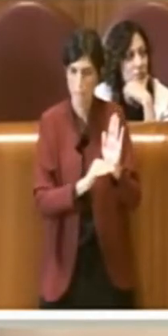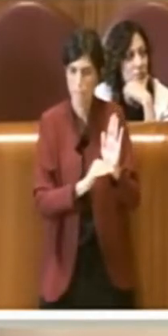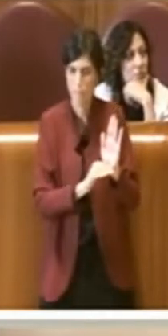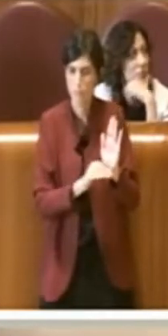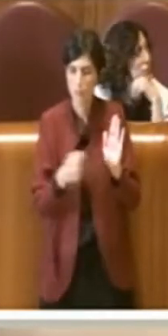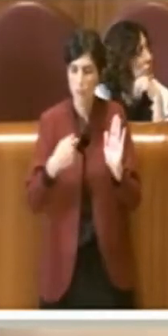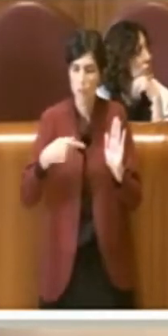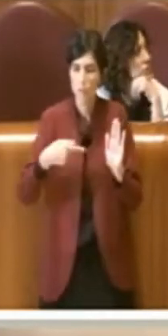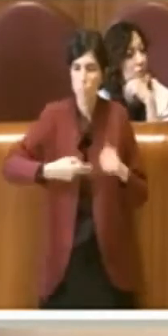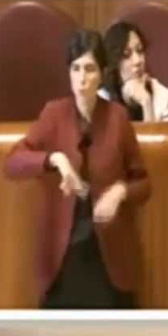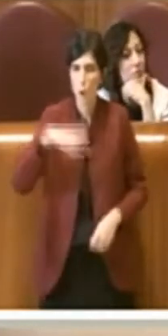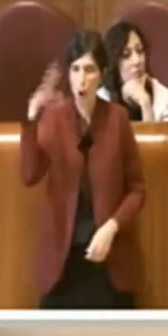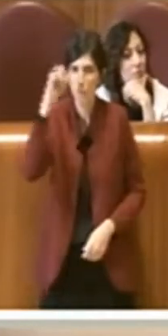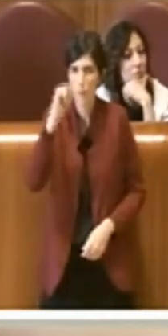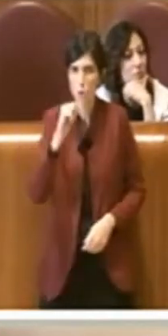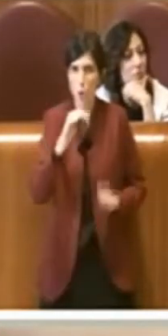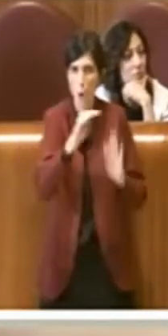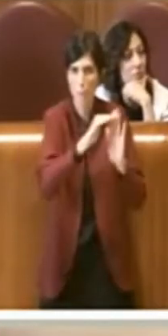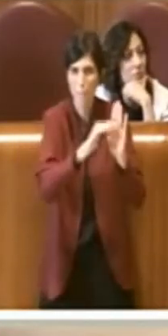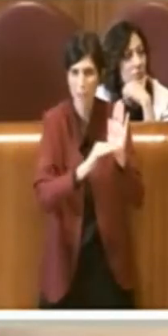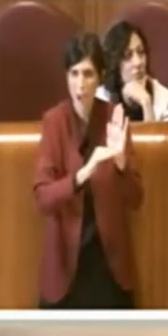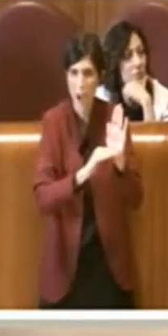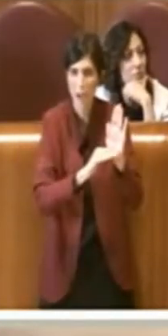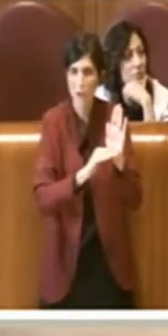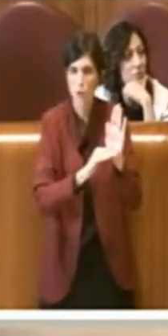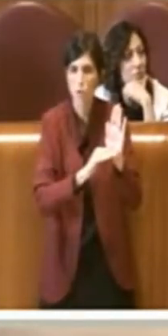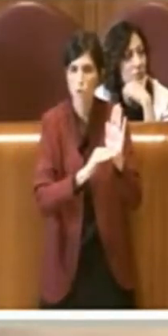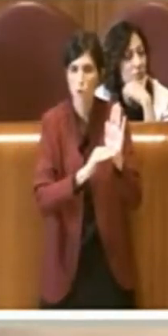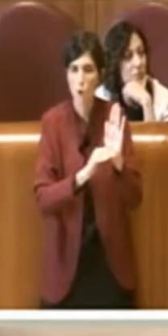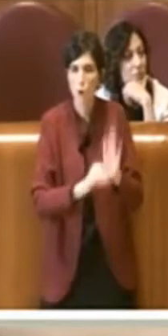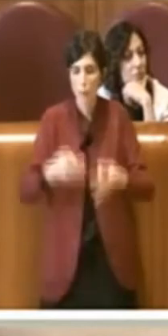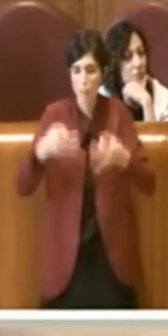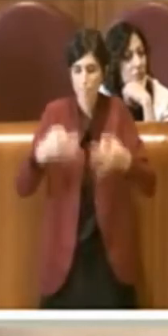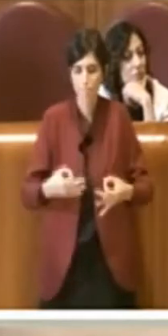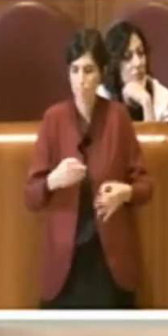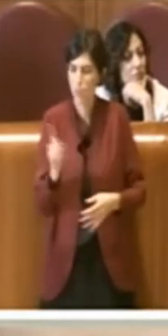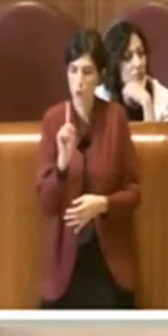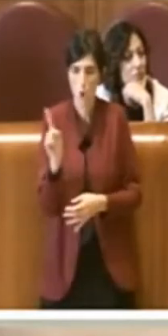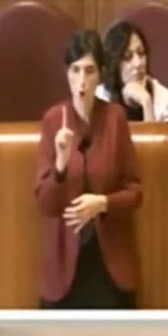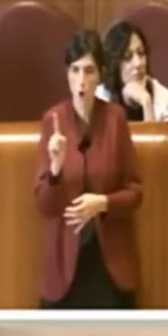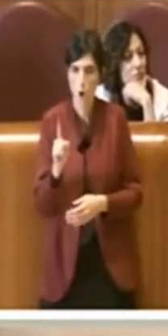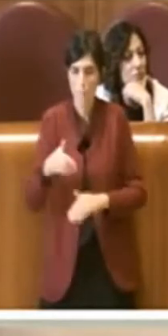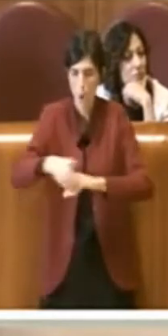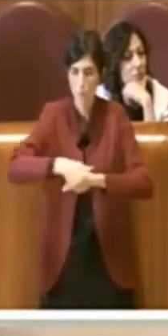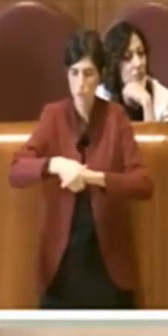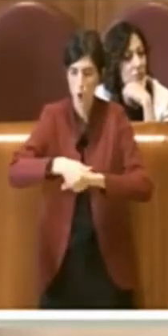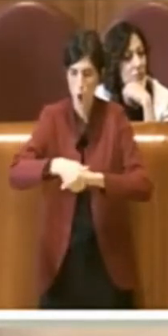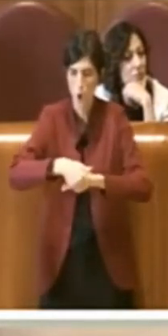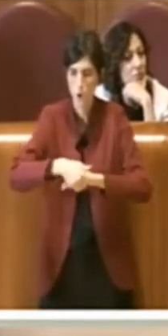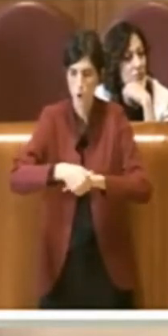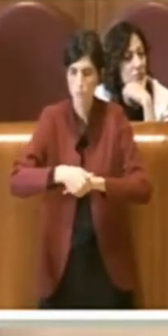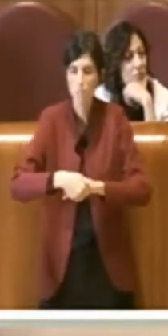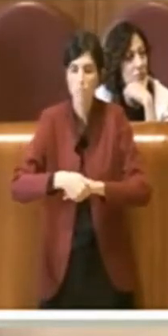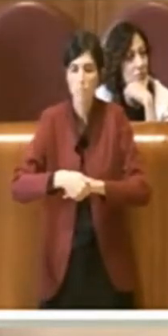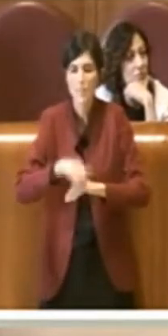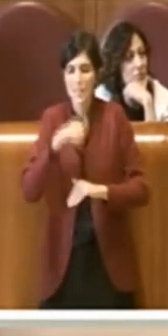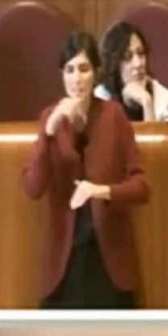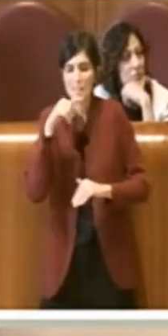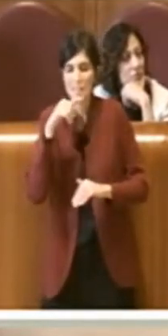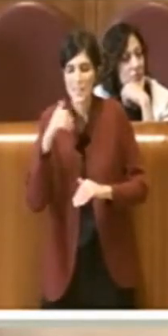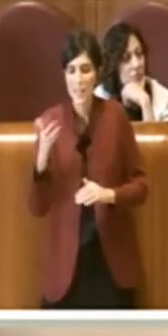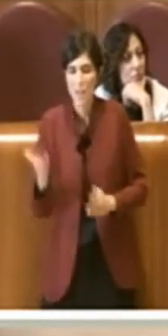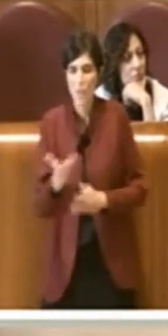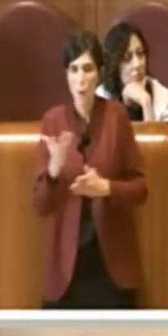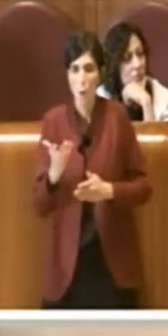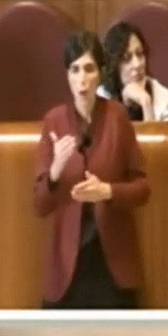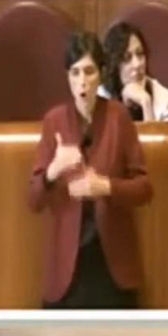quel piano era provvisorio, che bisognava migliorarlo, bisognava fare un qualcosa che andasse oltre quel piano, ma un piano questa amministrazione